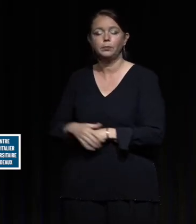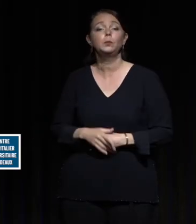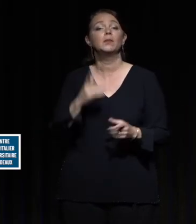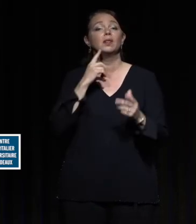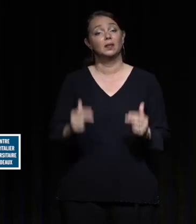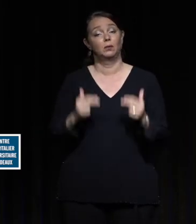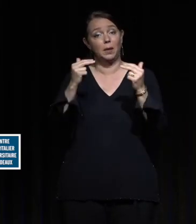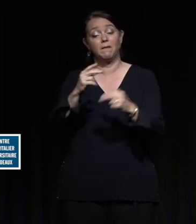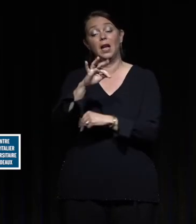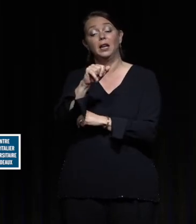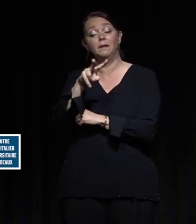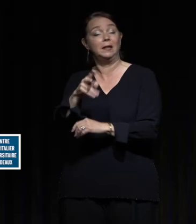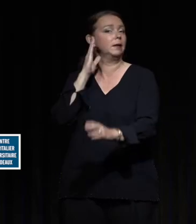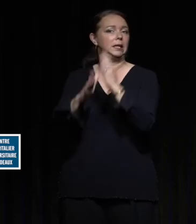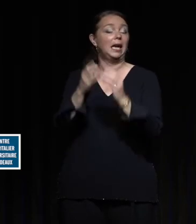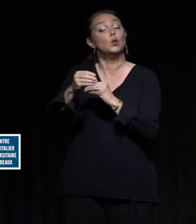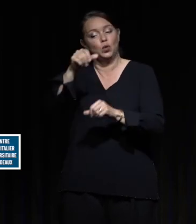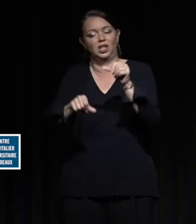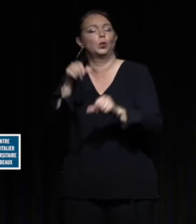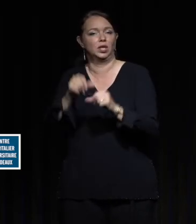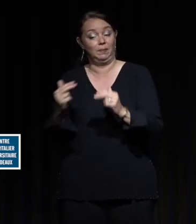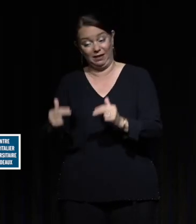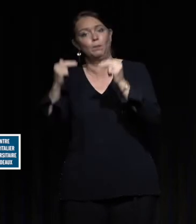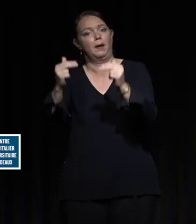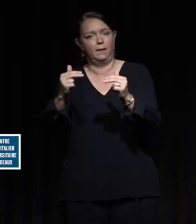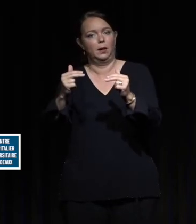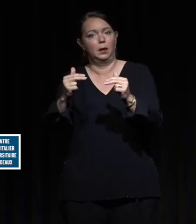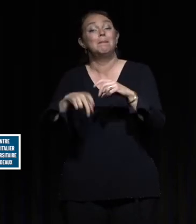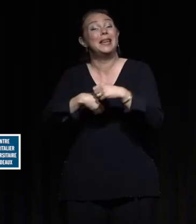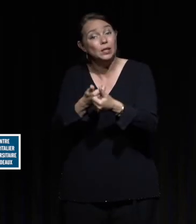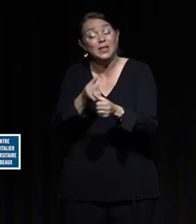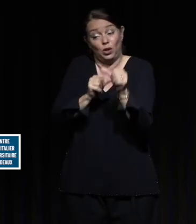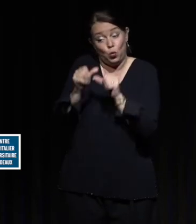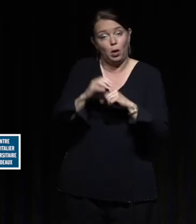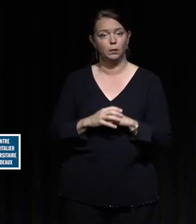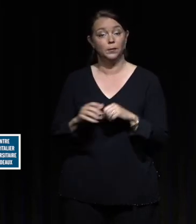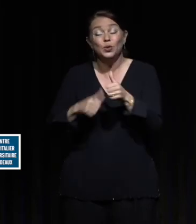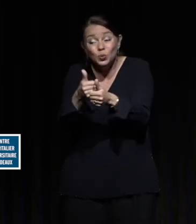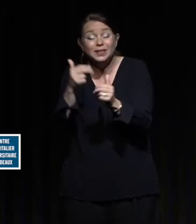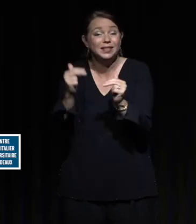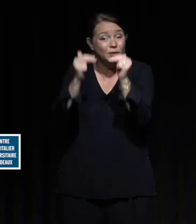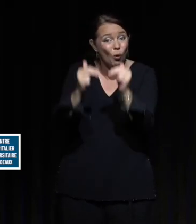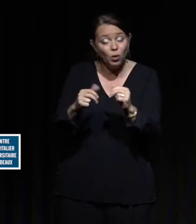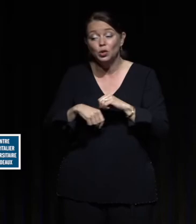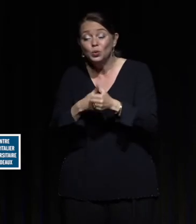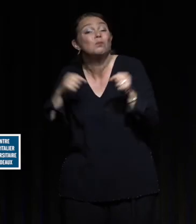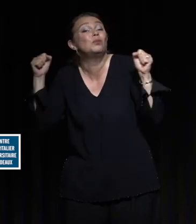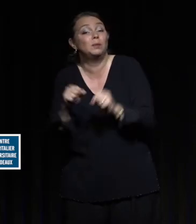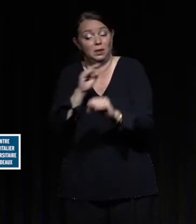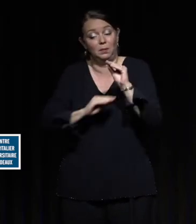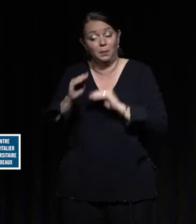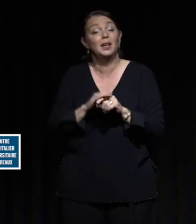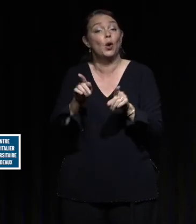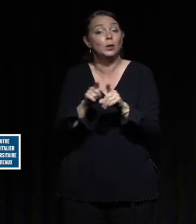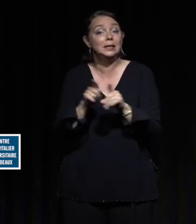FIV d'emblée, soit à la chirurgie, et donc ça sera fonction du douleur, des stades, des possibilités thérapeutiques et du nombre d'échecs